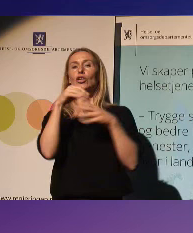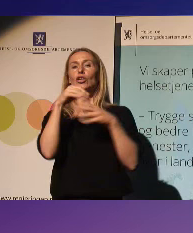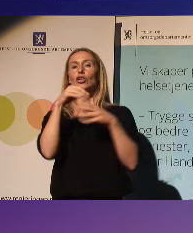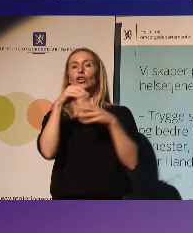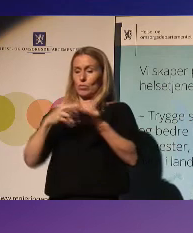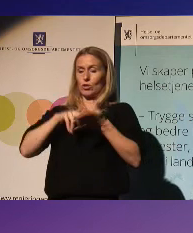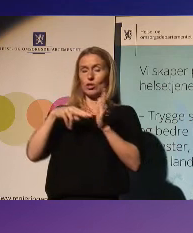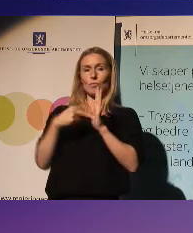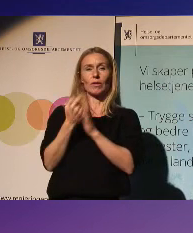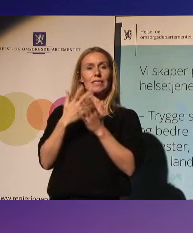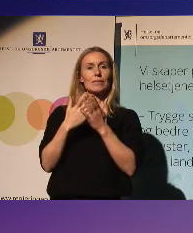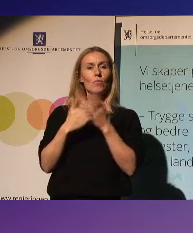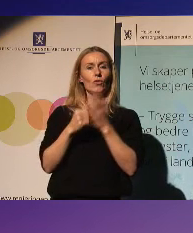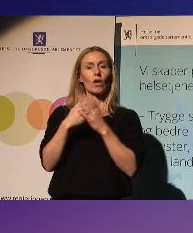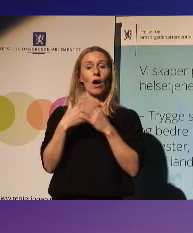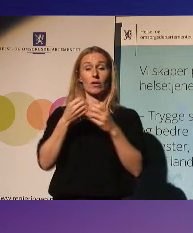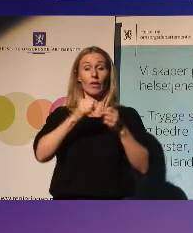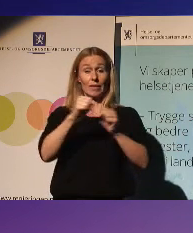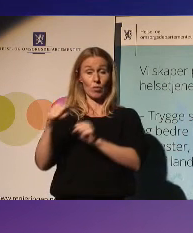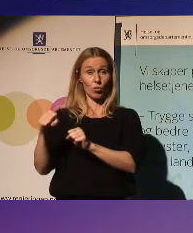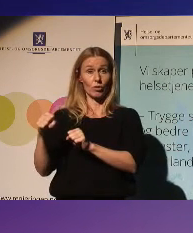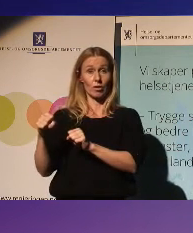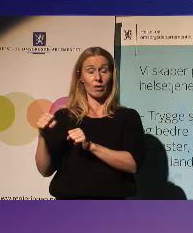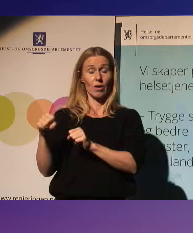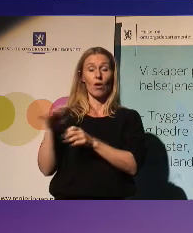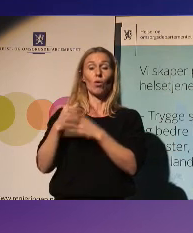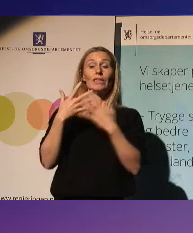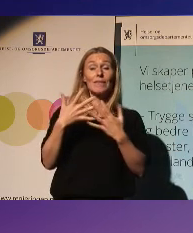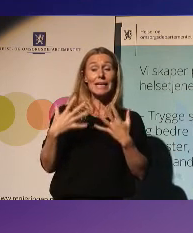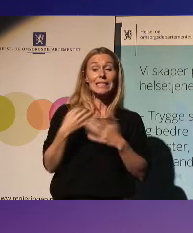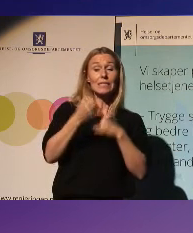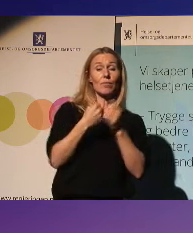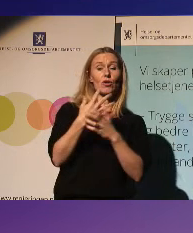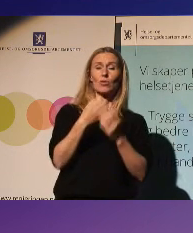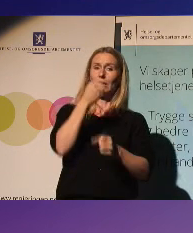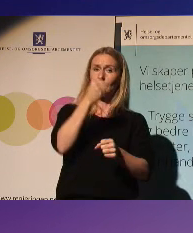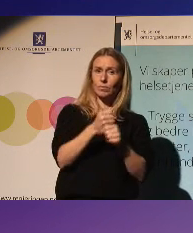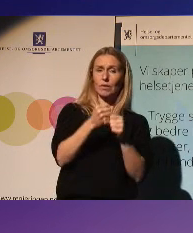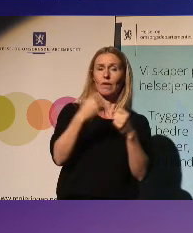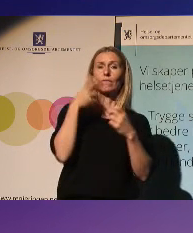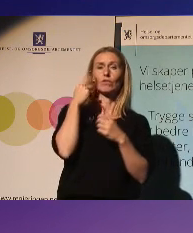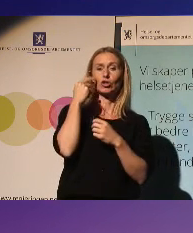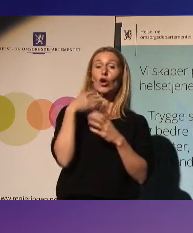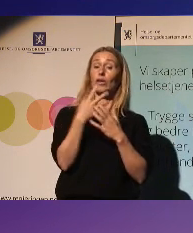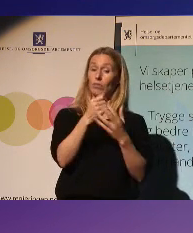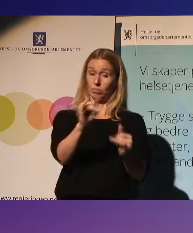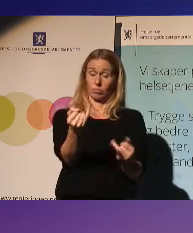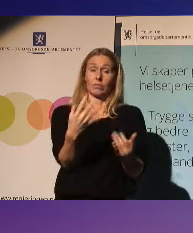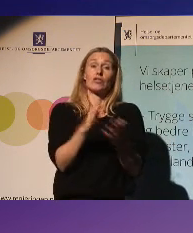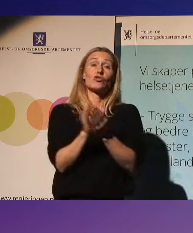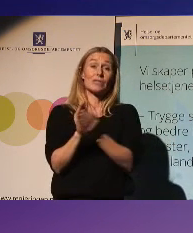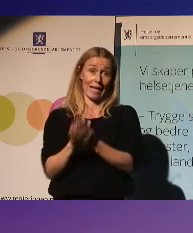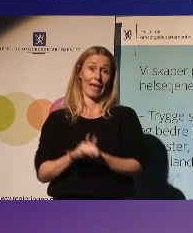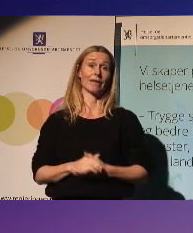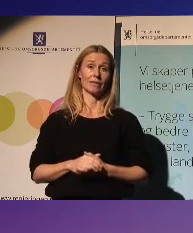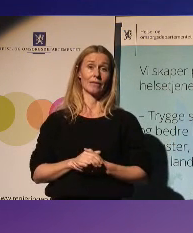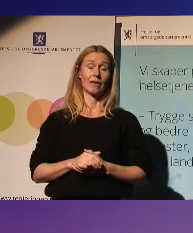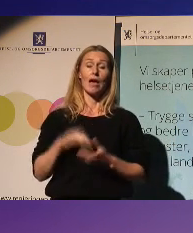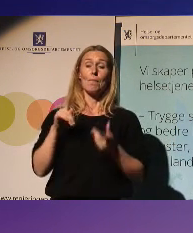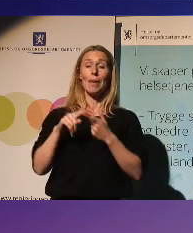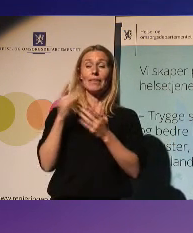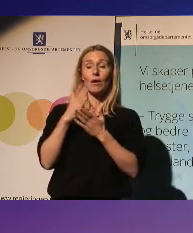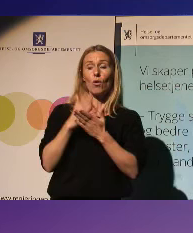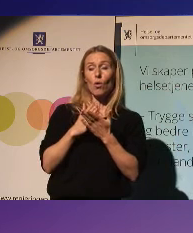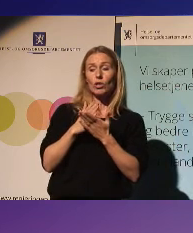bruk hverdagsrehabilitering. Og de fleste som har gjort et skikkelig forsøk på å få det til, de har hatt suksess. Men grunnen til